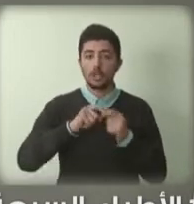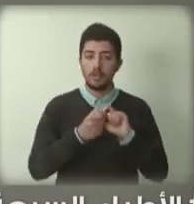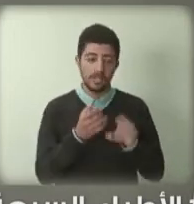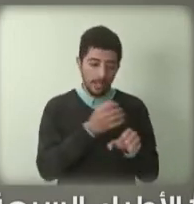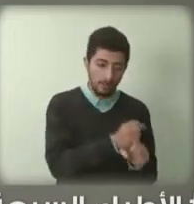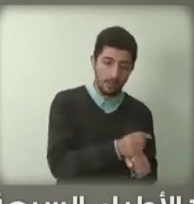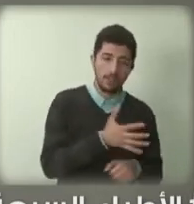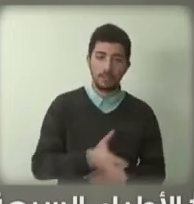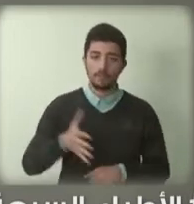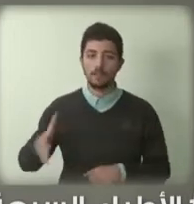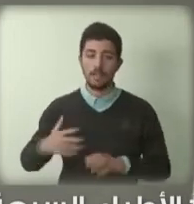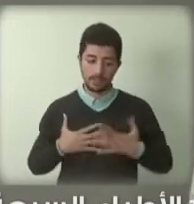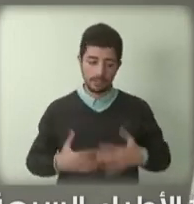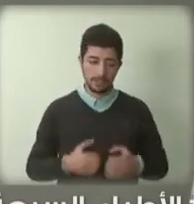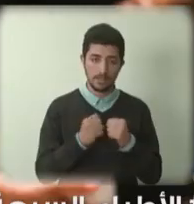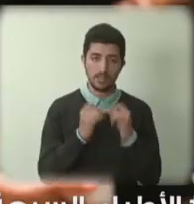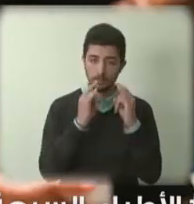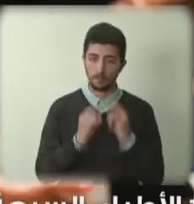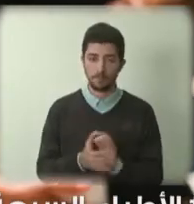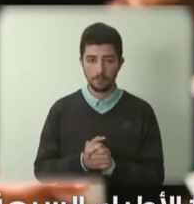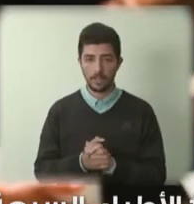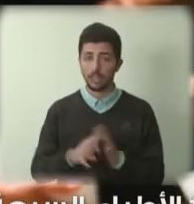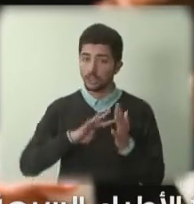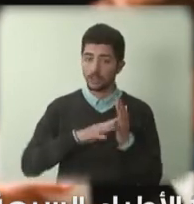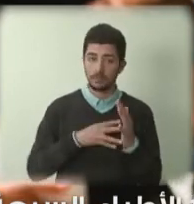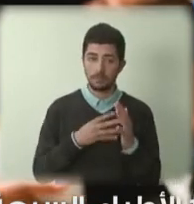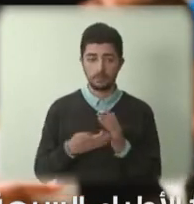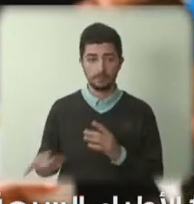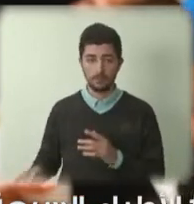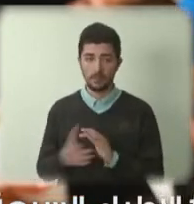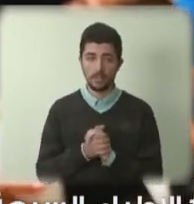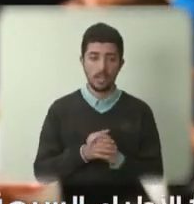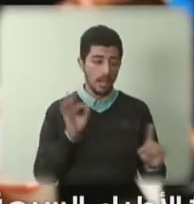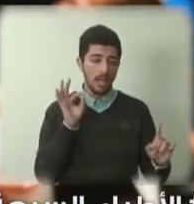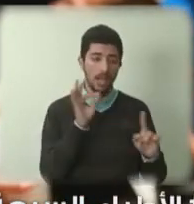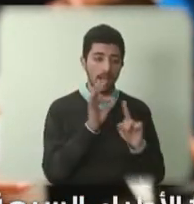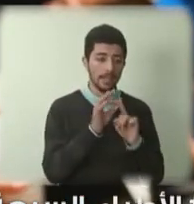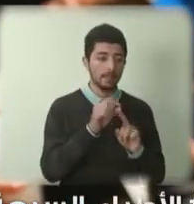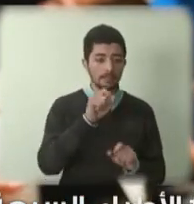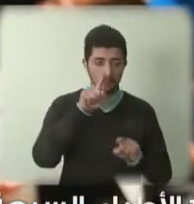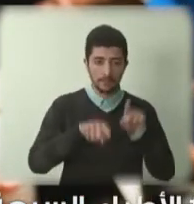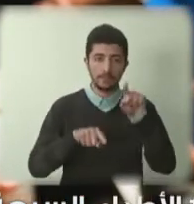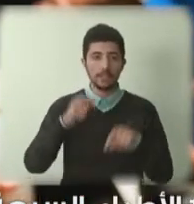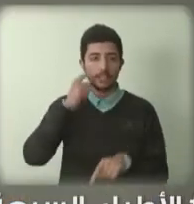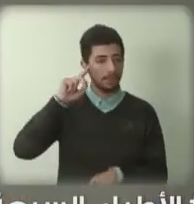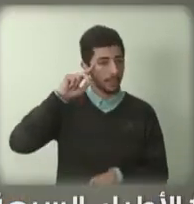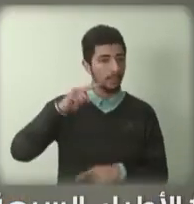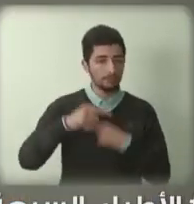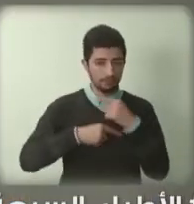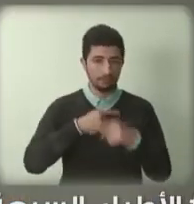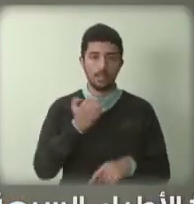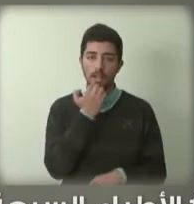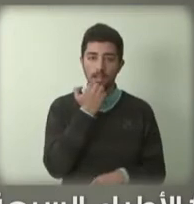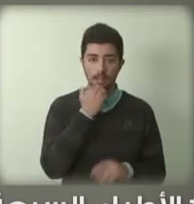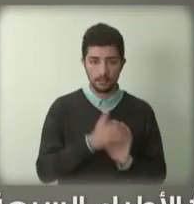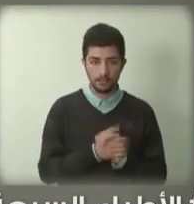إنقاذ الطفل من خلال مبادرة الصحة والتغذية. إحنا بجمعية إنقاذ الطفل بنهدف لتغيير بعض المعتقدات الخاطئة عند الأمهات